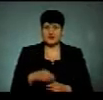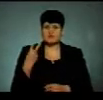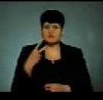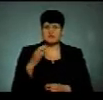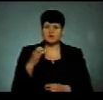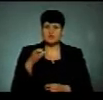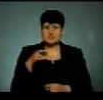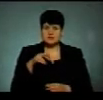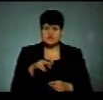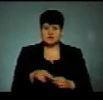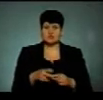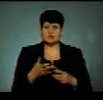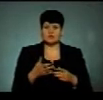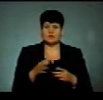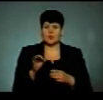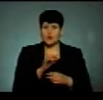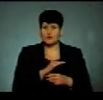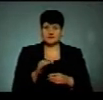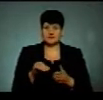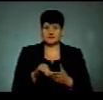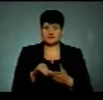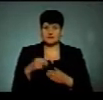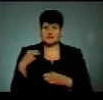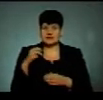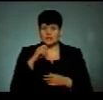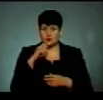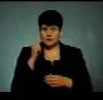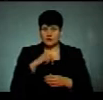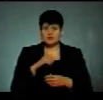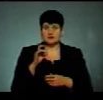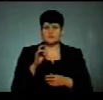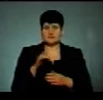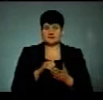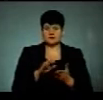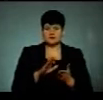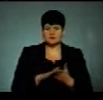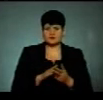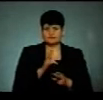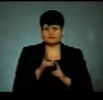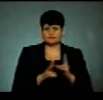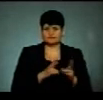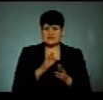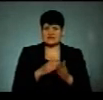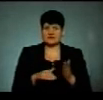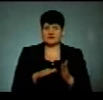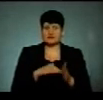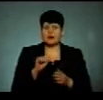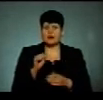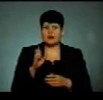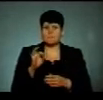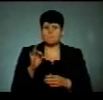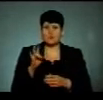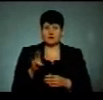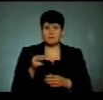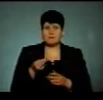року на сайті офіційного інтернет-представництва президента України Роман Федорів зареєстрував петицію «Скасувати абонплату за